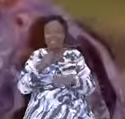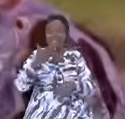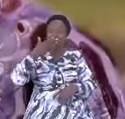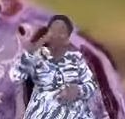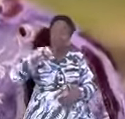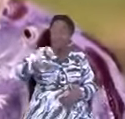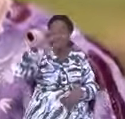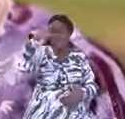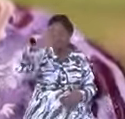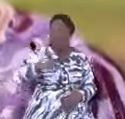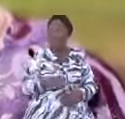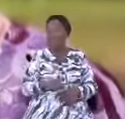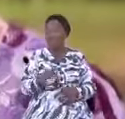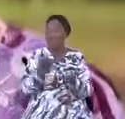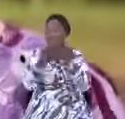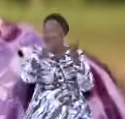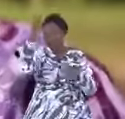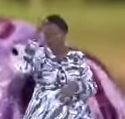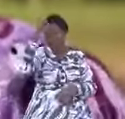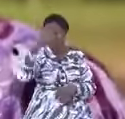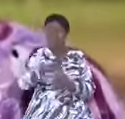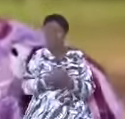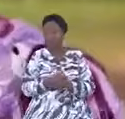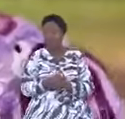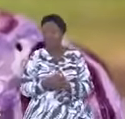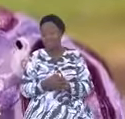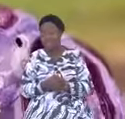est entré dans mon corps